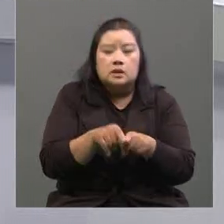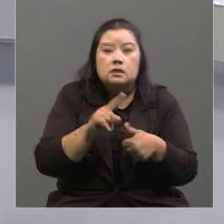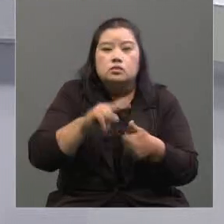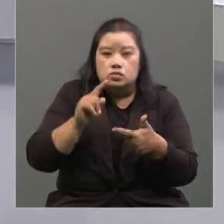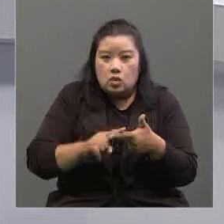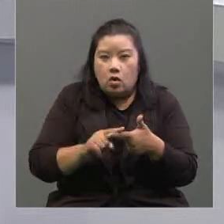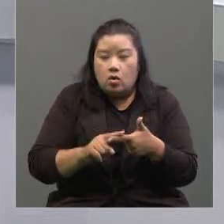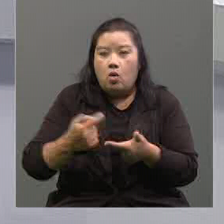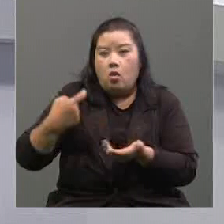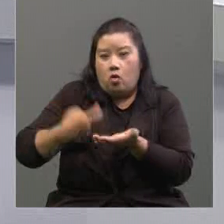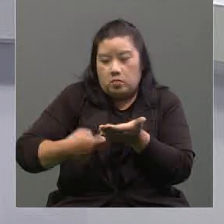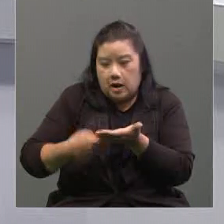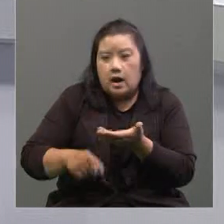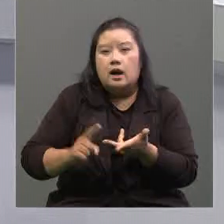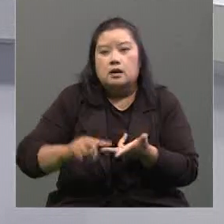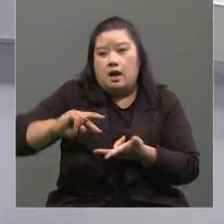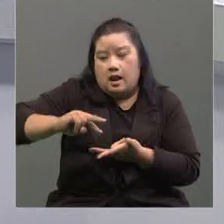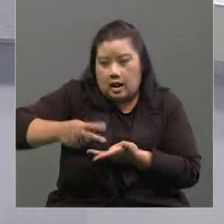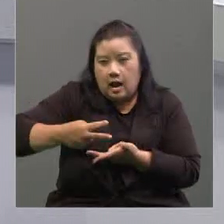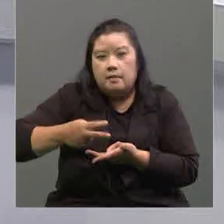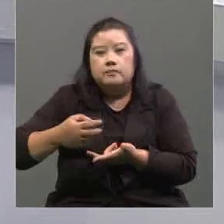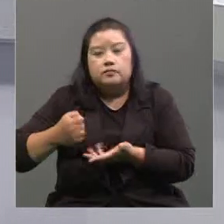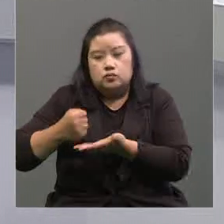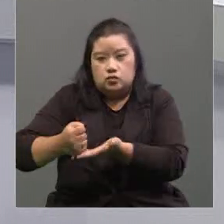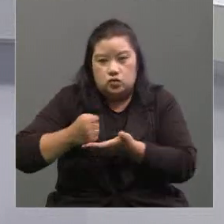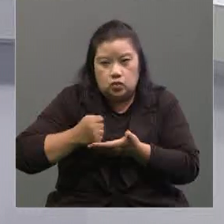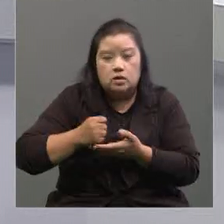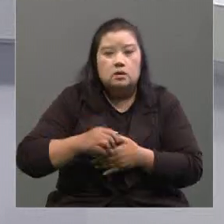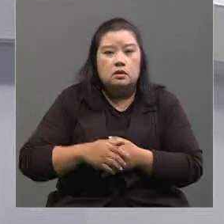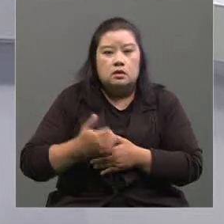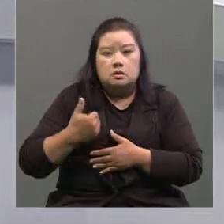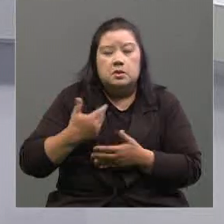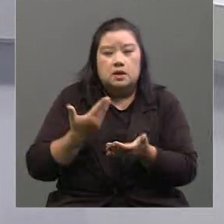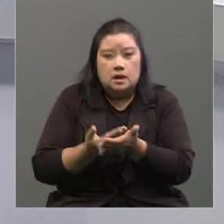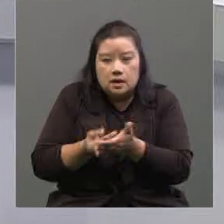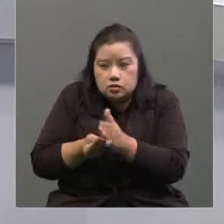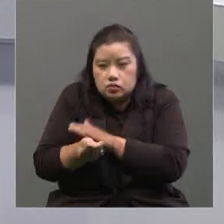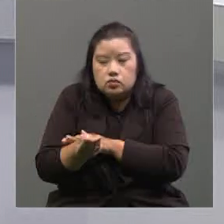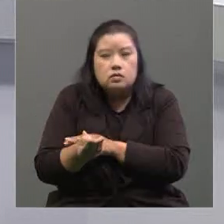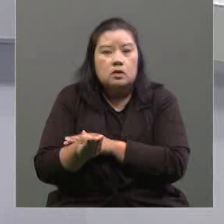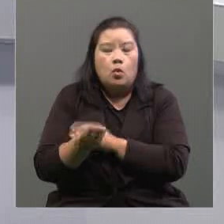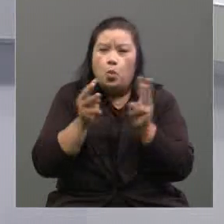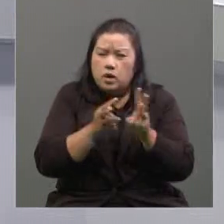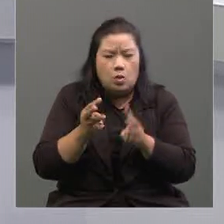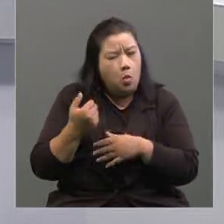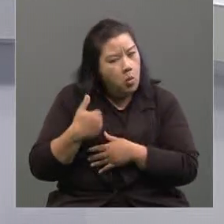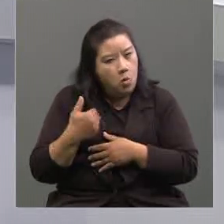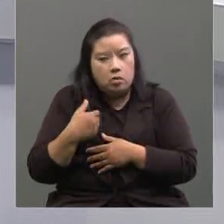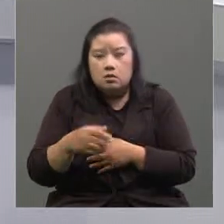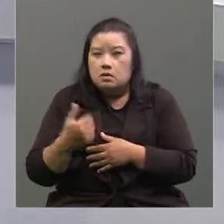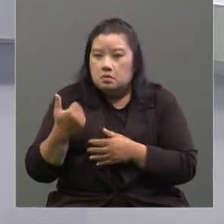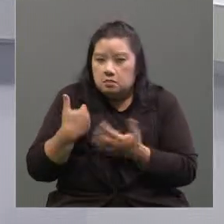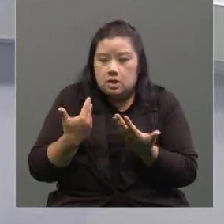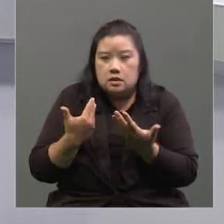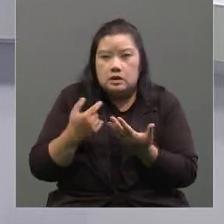ประกันตัวคนที่มาล่ามเป็นรถมาหรือว่ามีความพยายามในการจะจ่ายเงินเจ้าหน้าที่อะไรต่างๆนานาเขาบอกว่าลักษณะเนี่ยเ